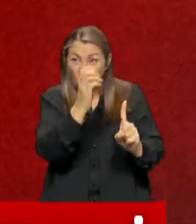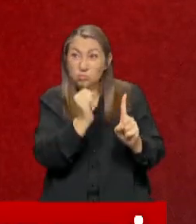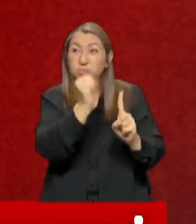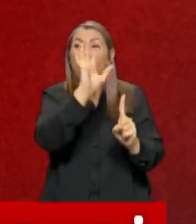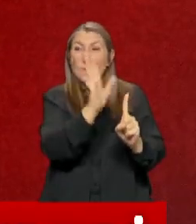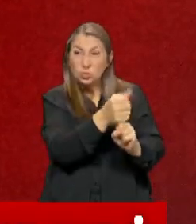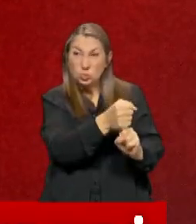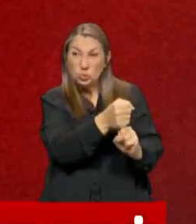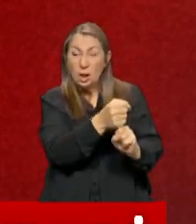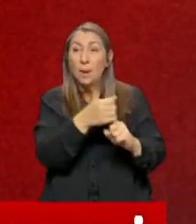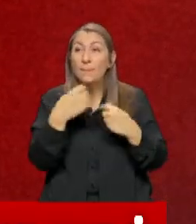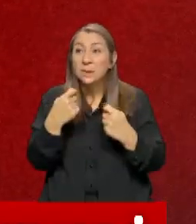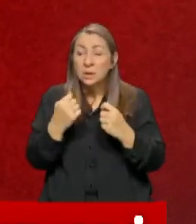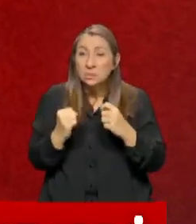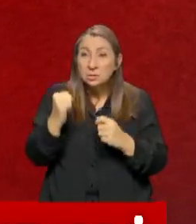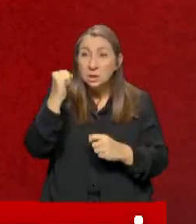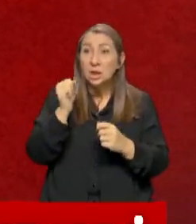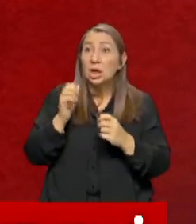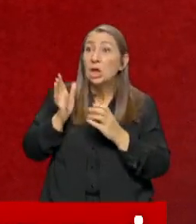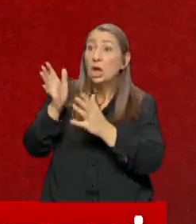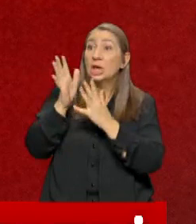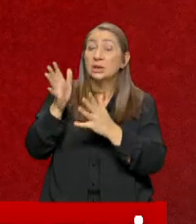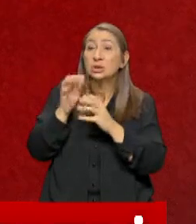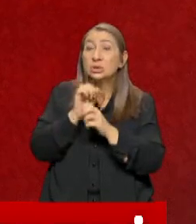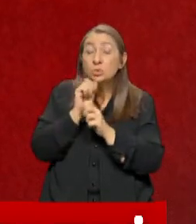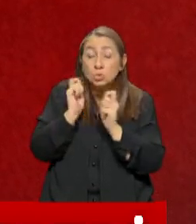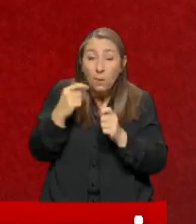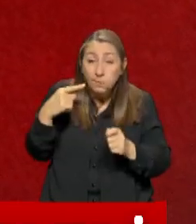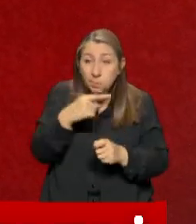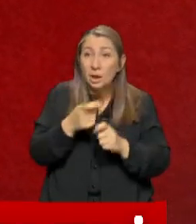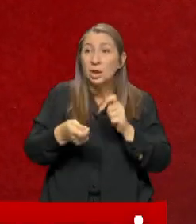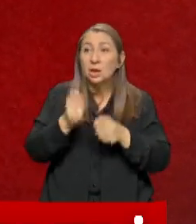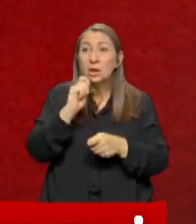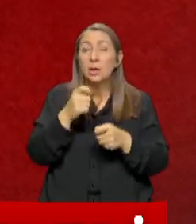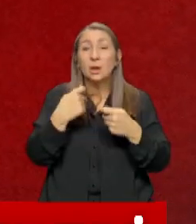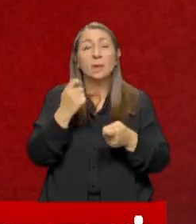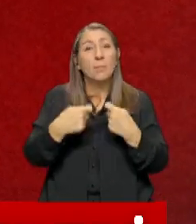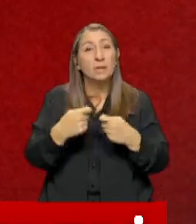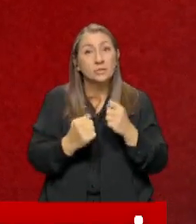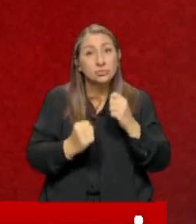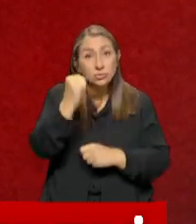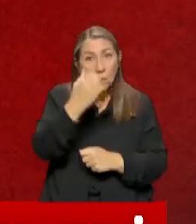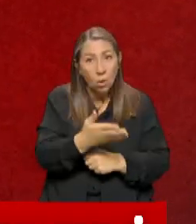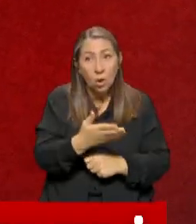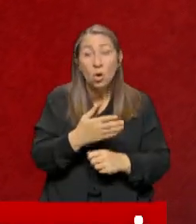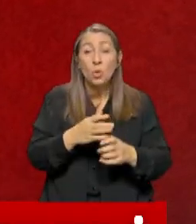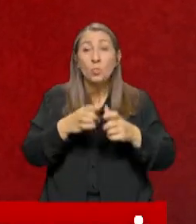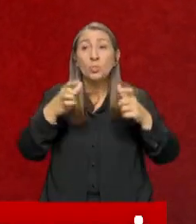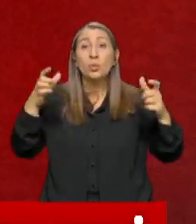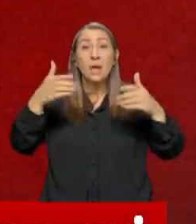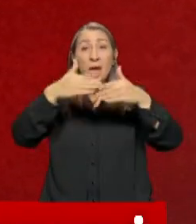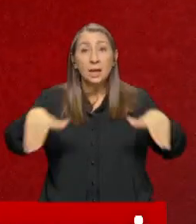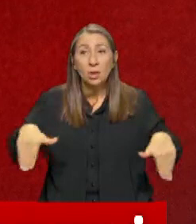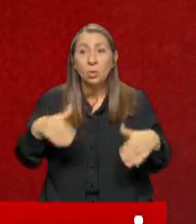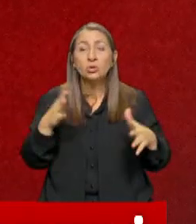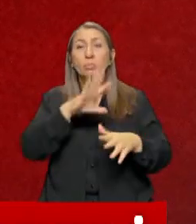Dolayısıyla maliyetler artıyor ve ihracatçıyı da zora krediler filan Kredi maliyetlerini arttırıyorlar büyümenin önüne